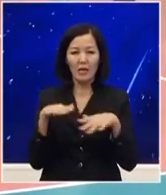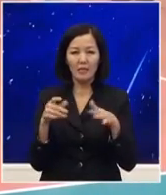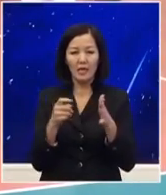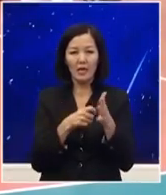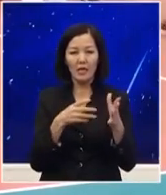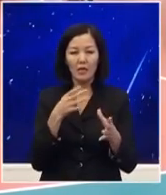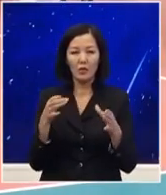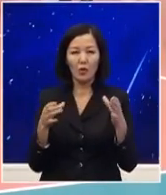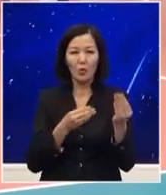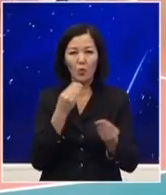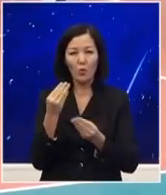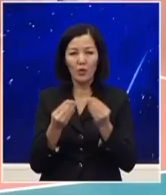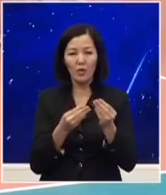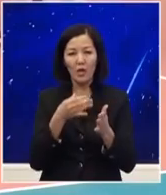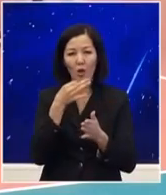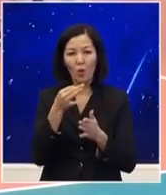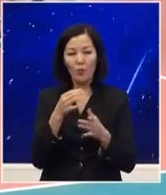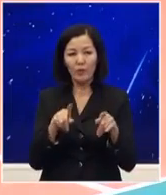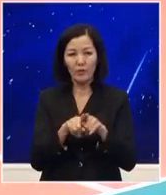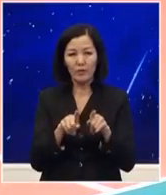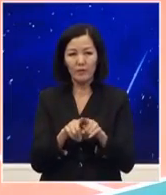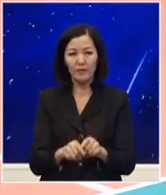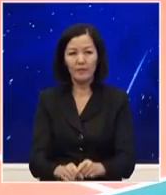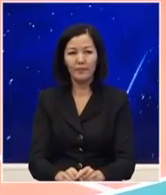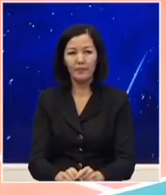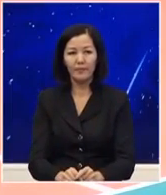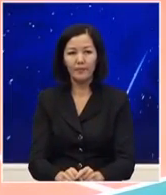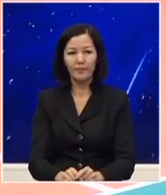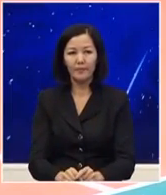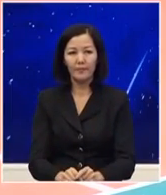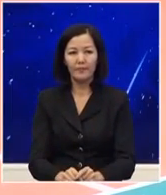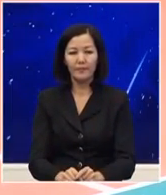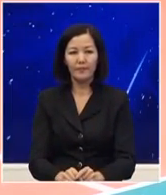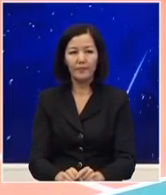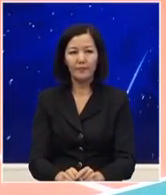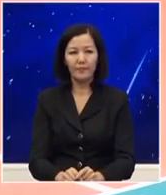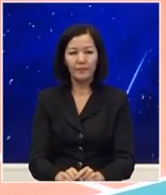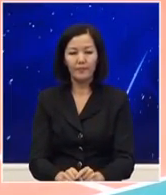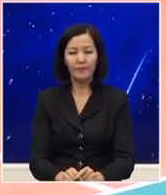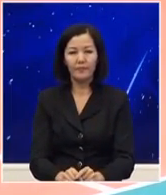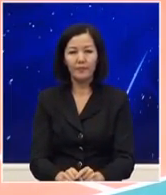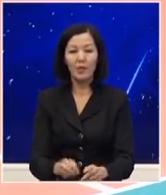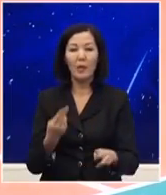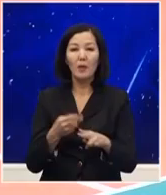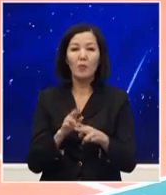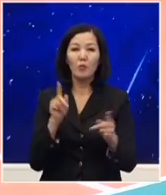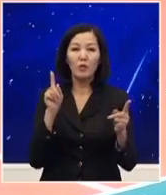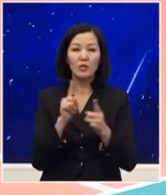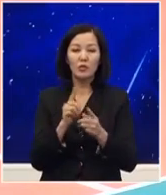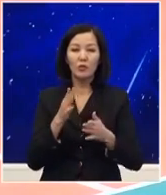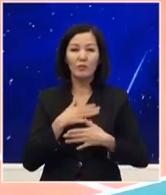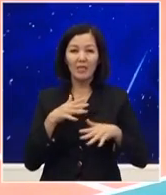үшін тәжірибе жинау болған сыңайлы. Основной нападающий первый темп у нас травмировался. Бұл кездесуге біздің